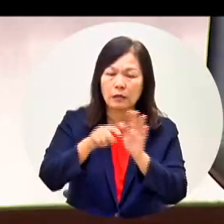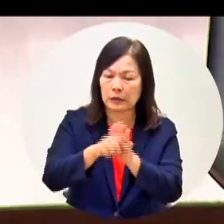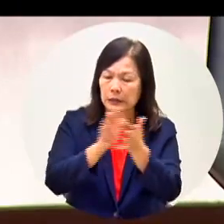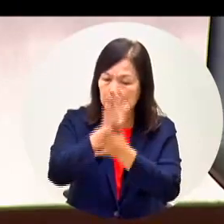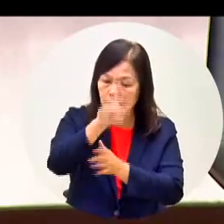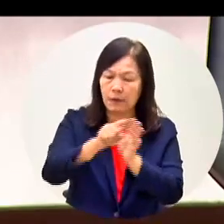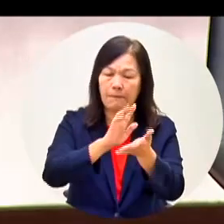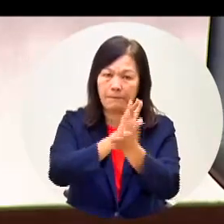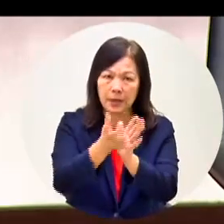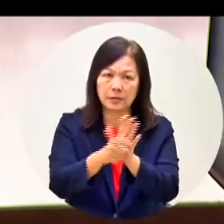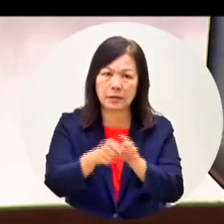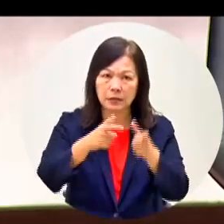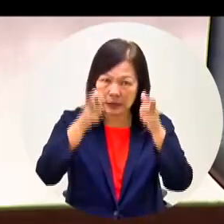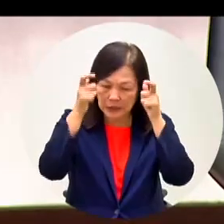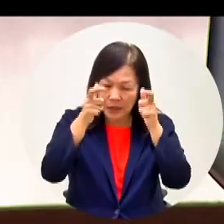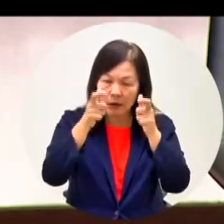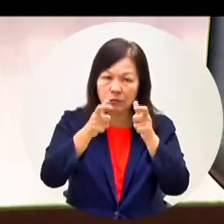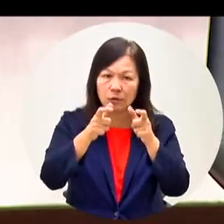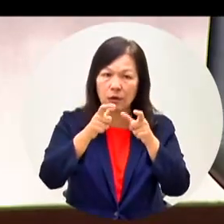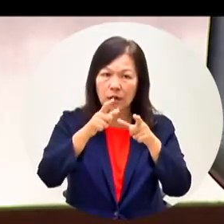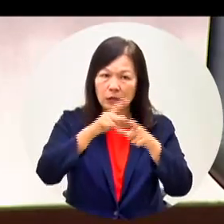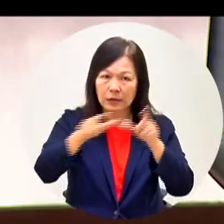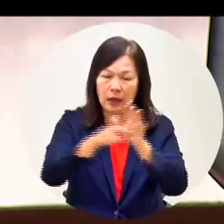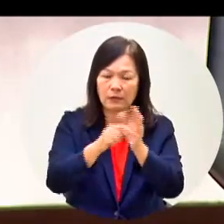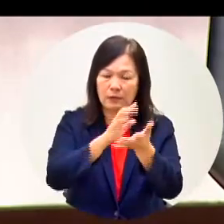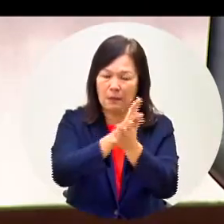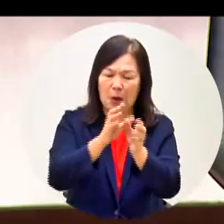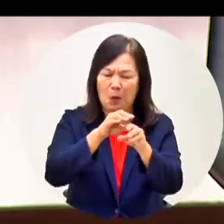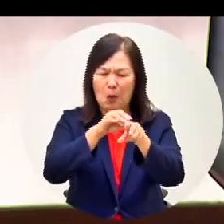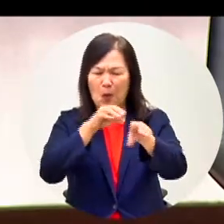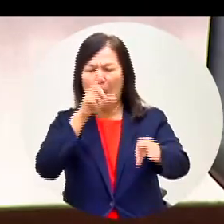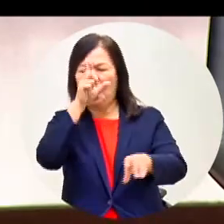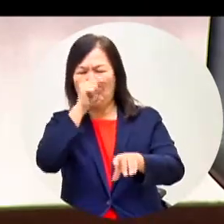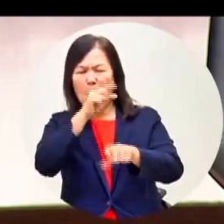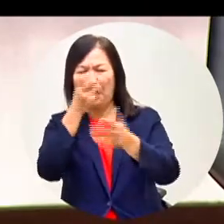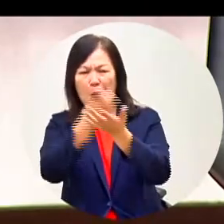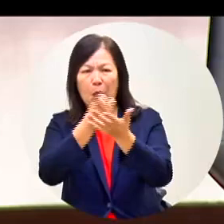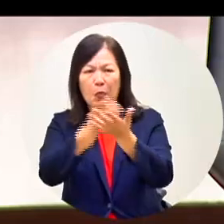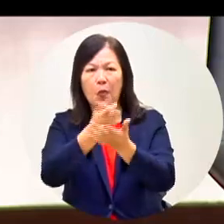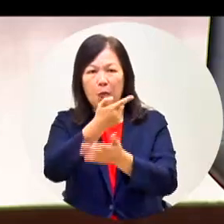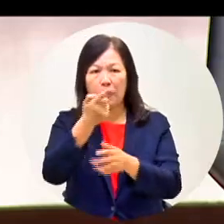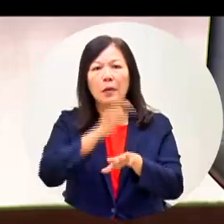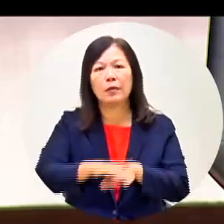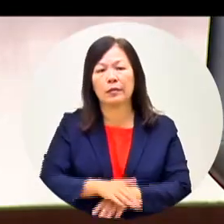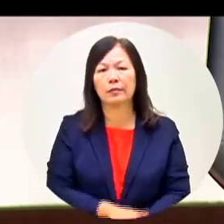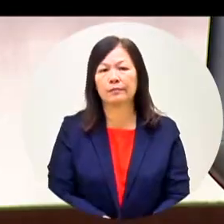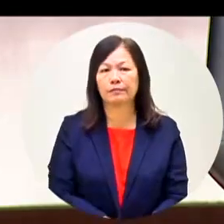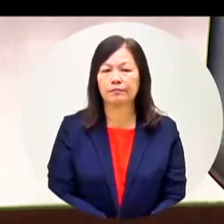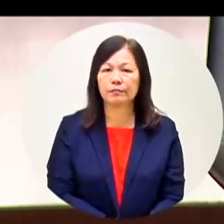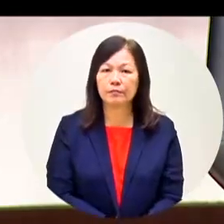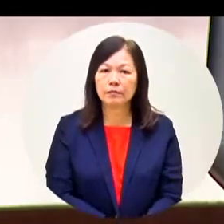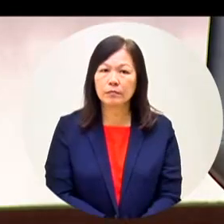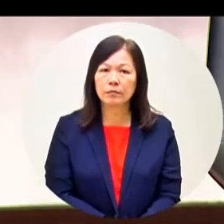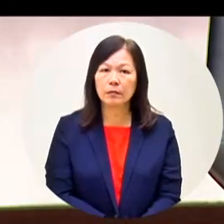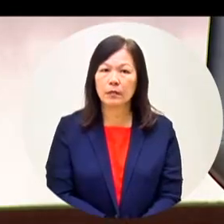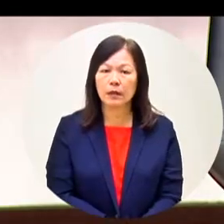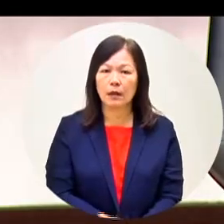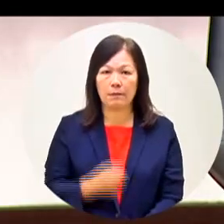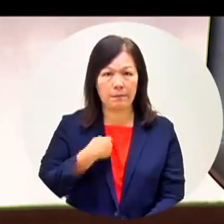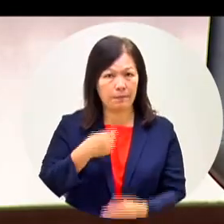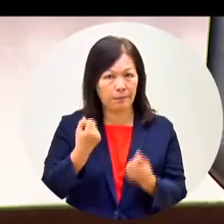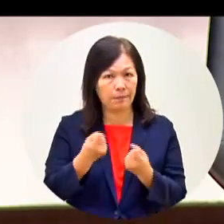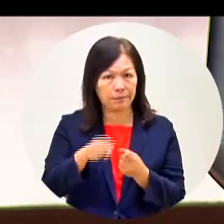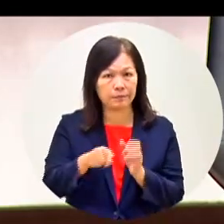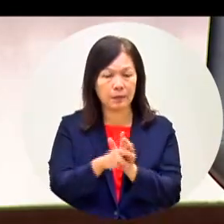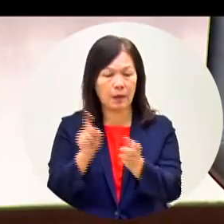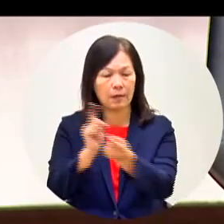大的一个毒瘤。那么我们再看，本席呢这边也要对韩市长予以肯